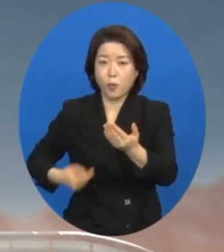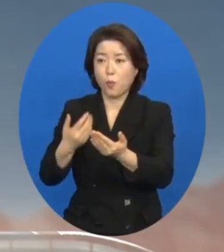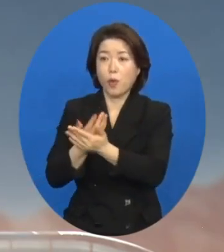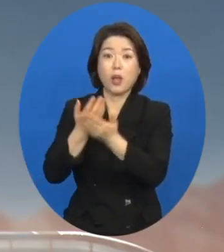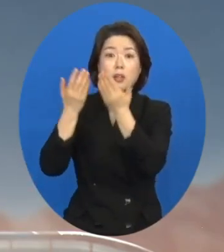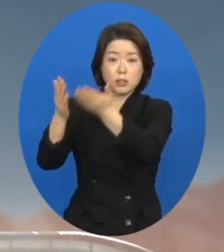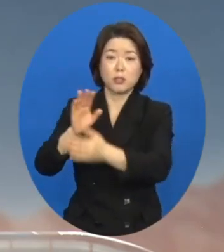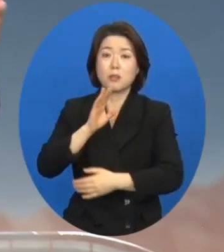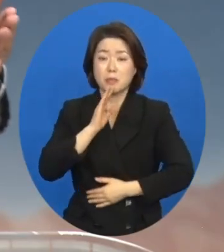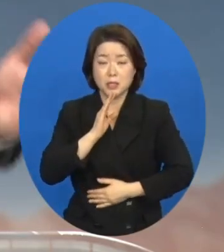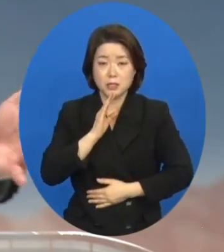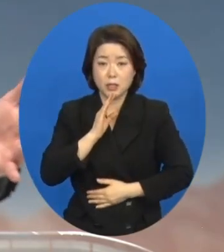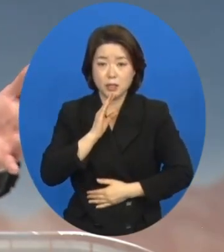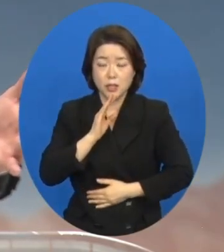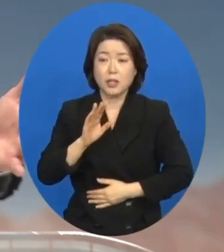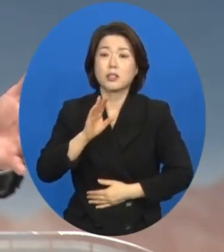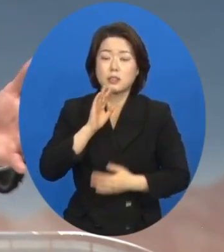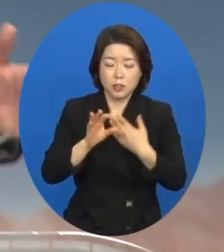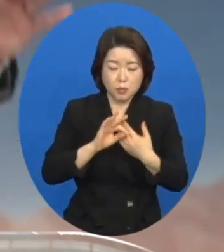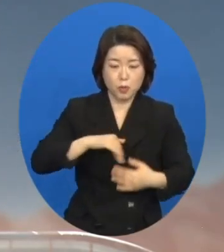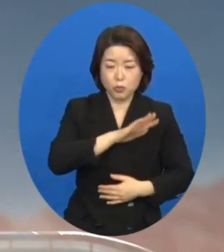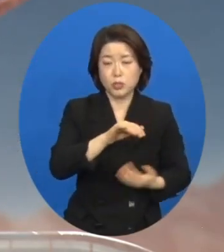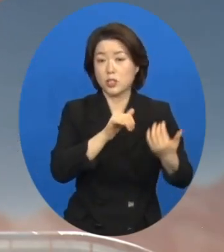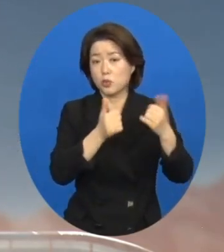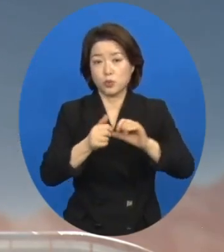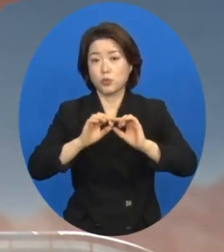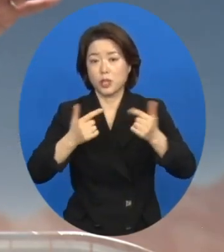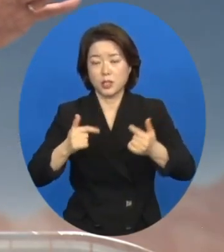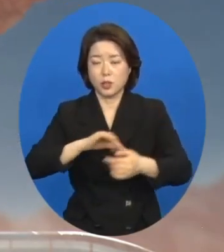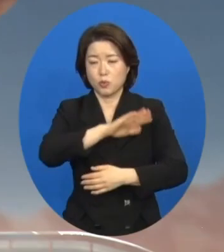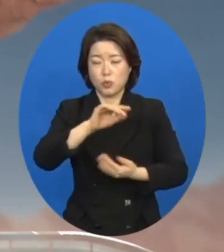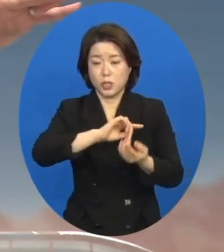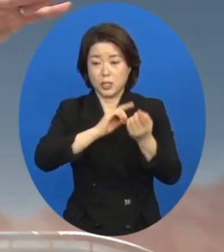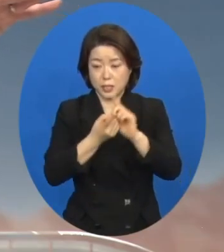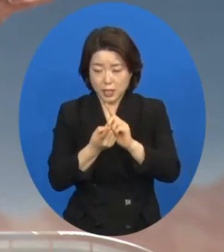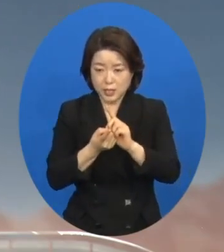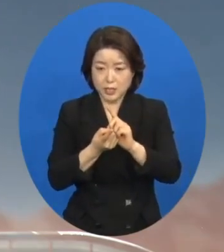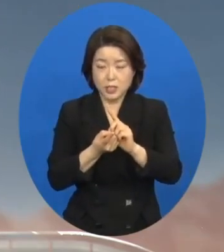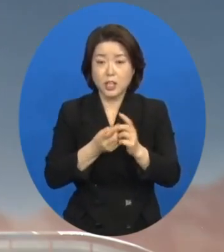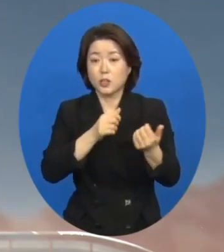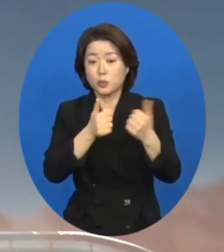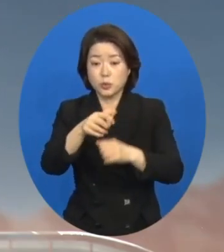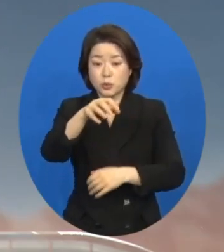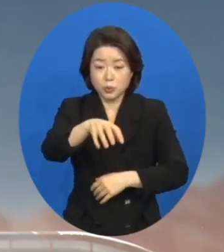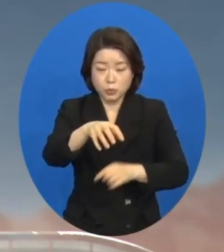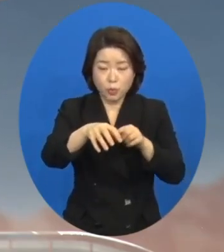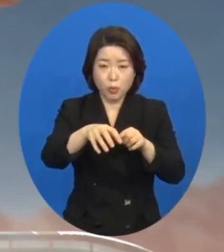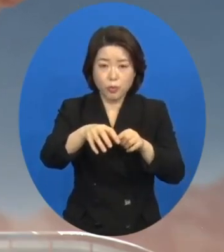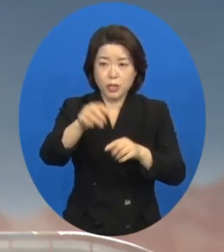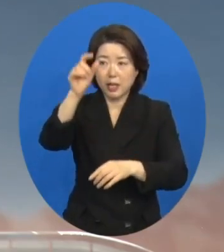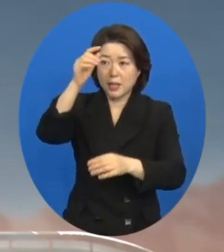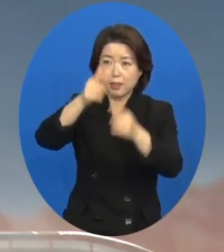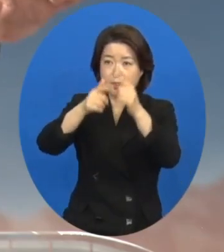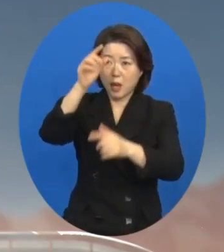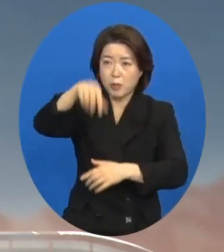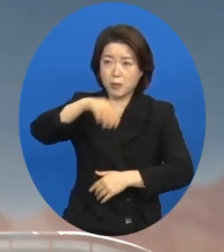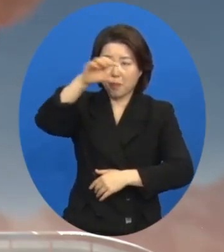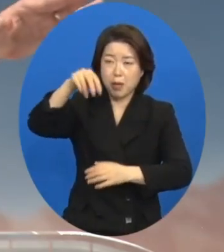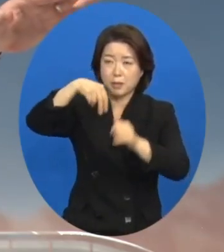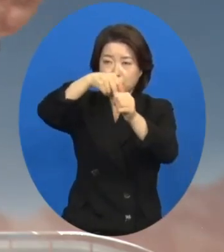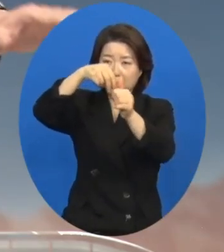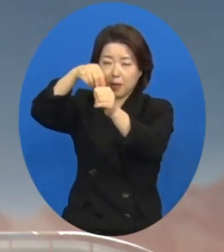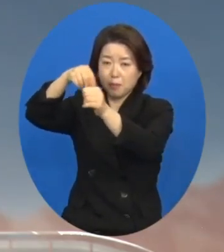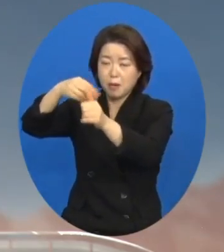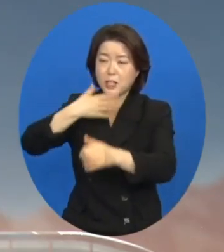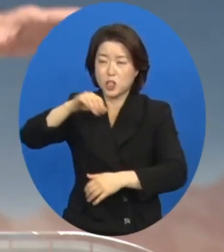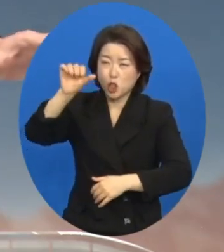됩니다. 그러면 우리가 죽는 것이 아니라 우리 대신에 우리가 죽어야 될 그 자리에서 나무에 달린 자마다 저주받은